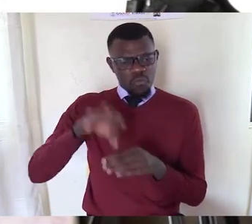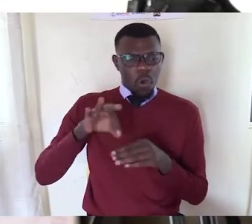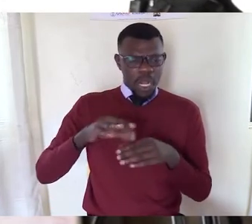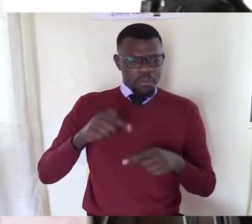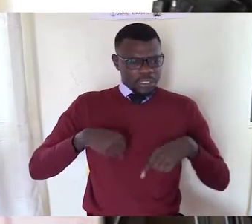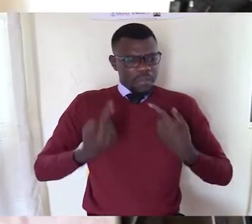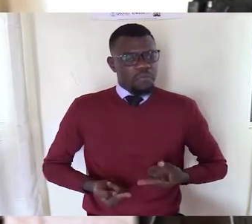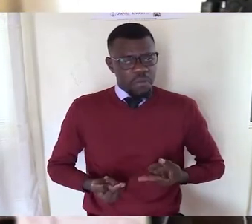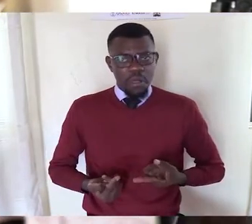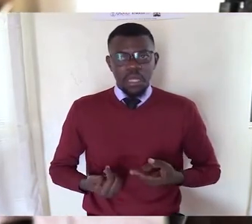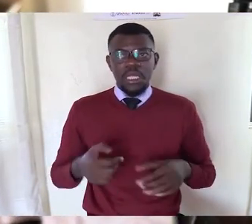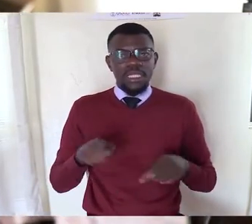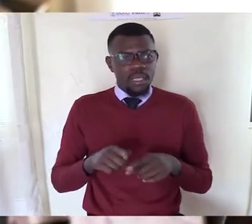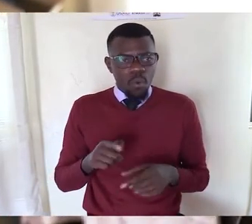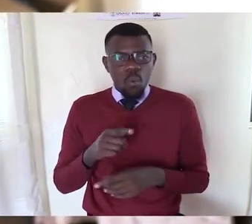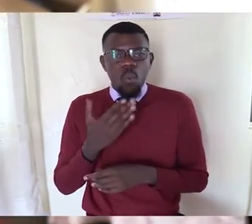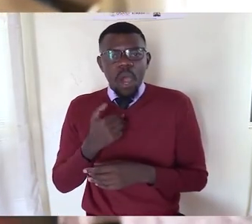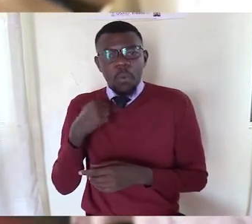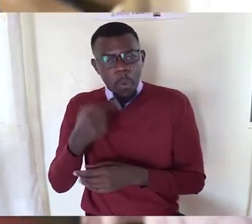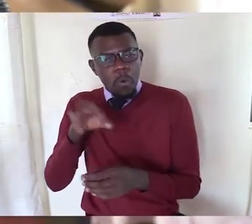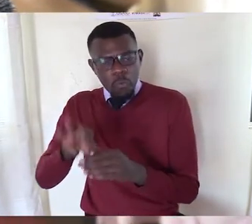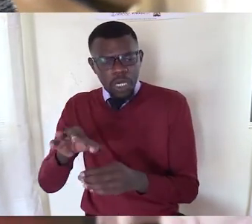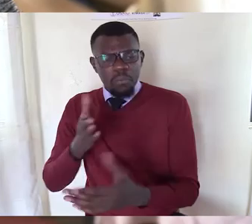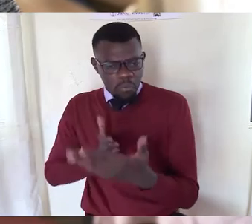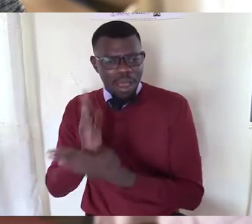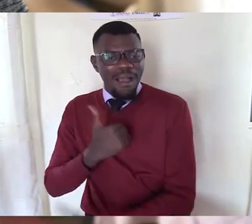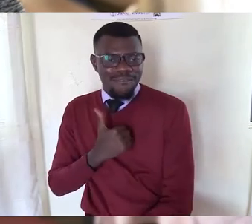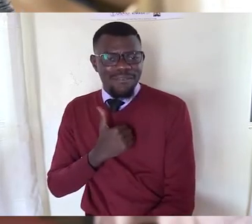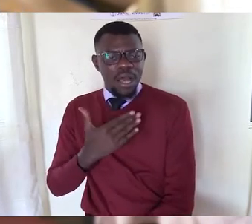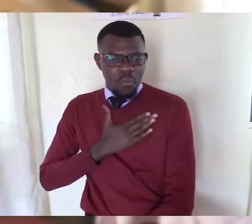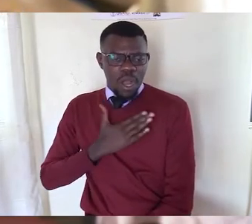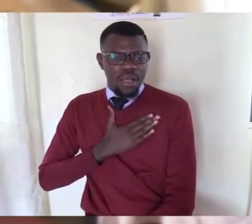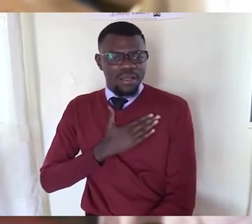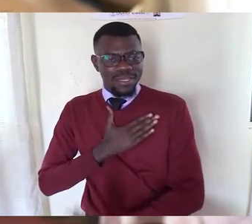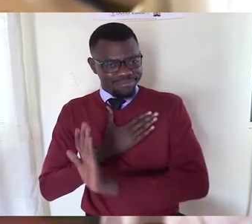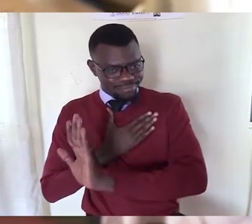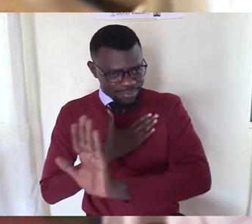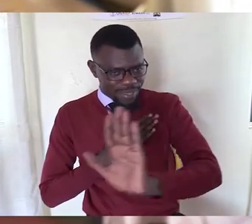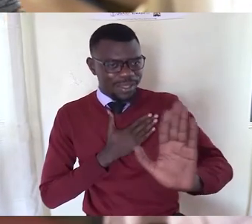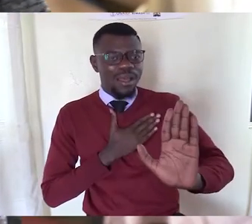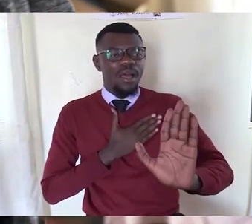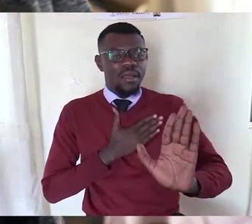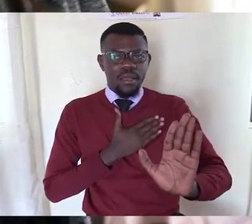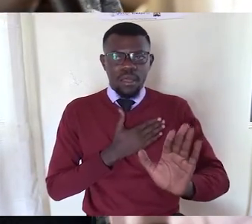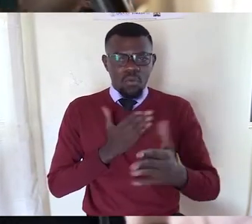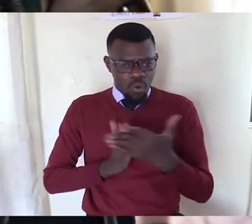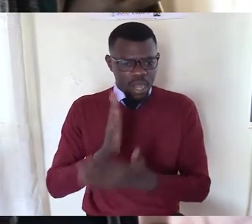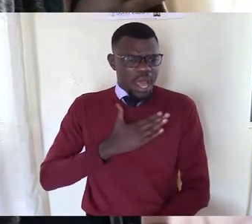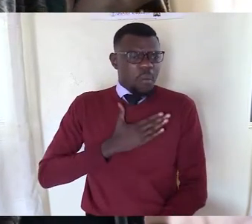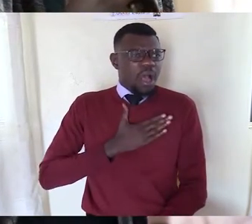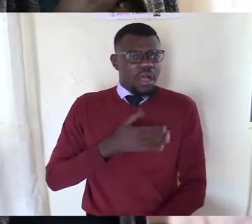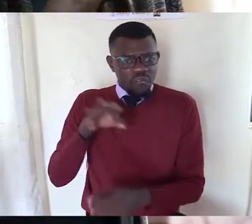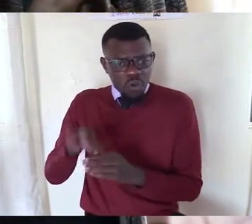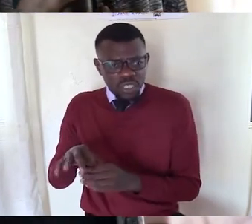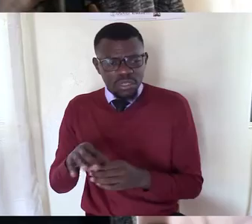ya kuchagua yule ambaye sisi tunayemtaka. Ni kwa sababu ya kuchagua yule ambaye tunayemtaka ndio maana